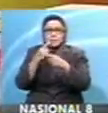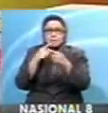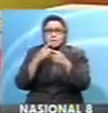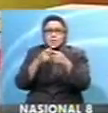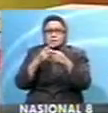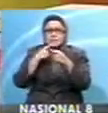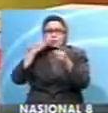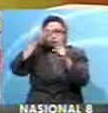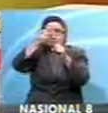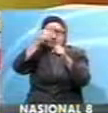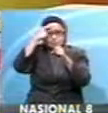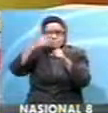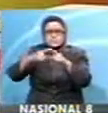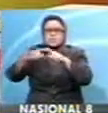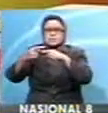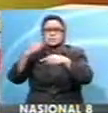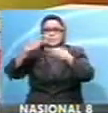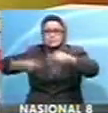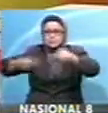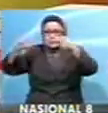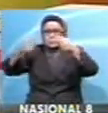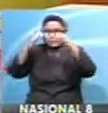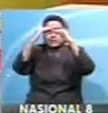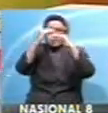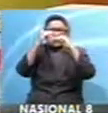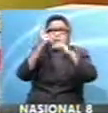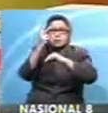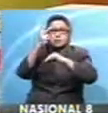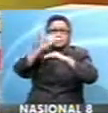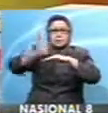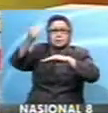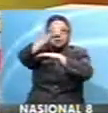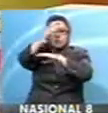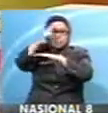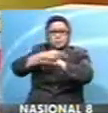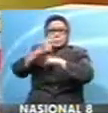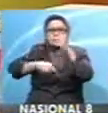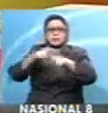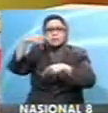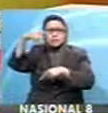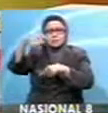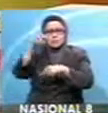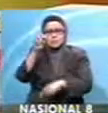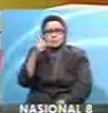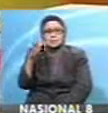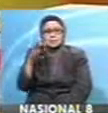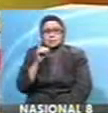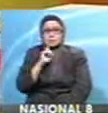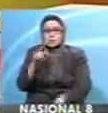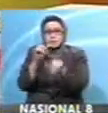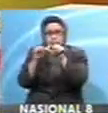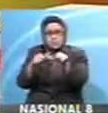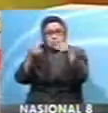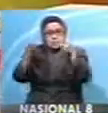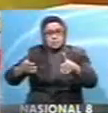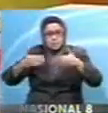saingan Liga Super musim lalu yang berbuat slot dua teratas dalam dengan Liga primier 2015 engkau kan sebagian besar pemain sudah ada dan